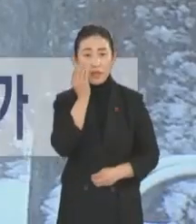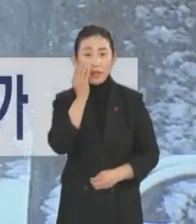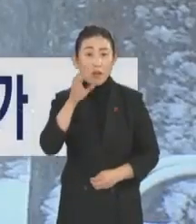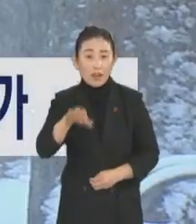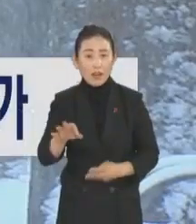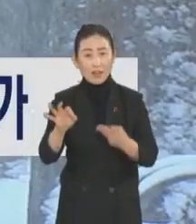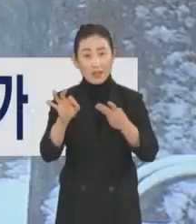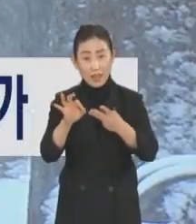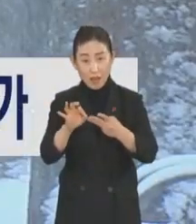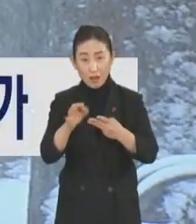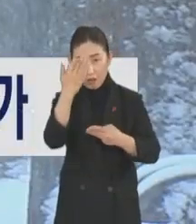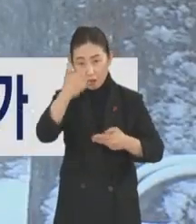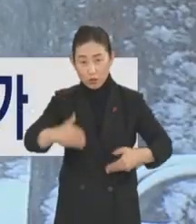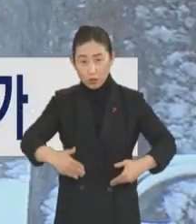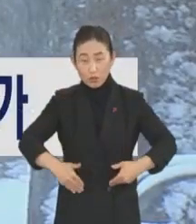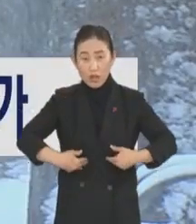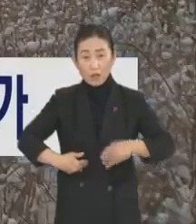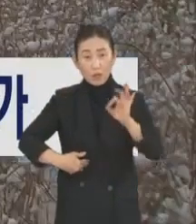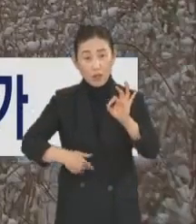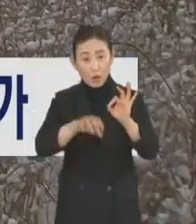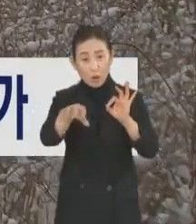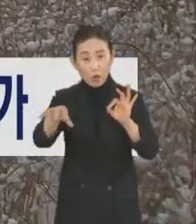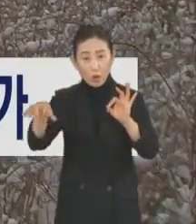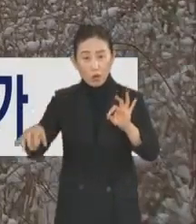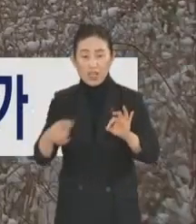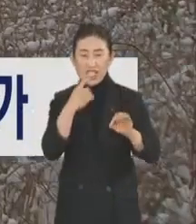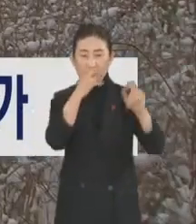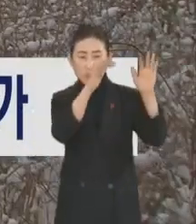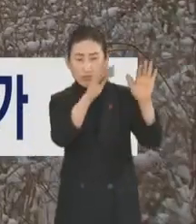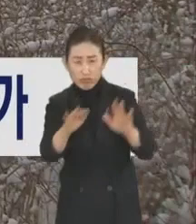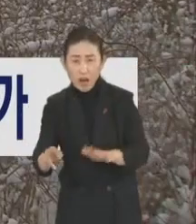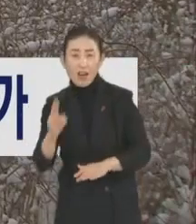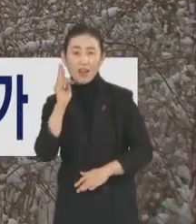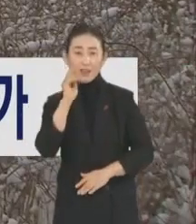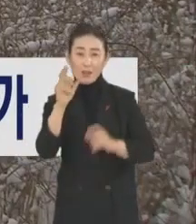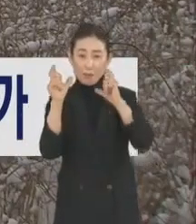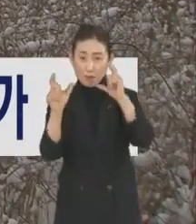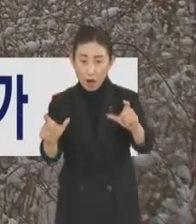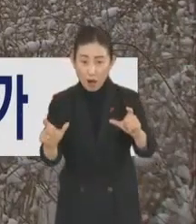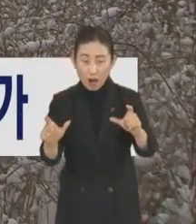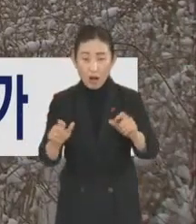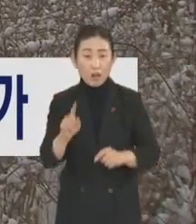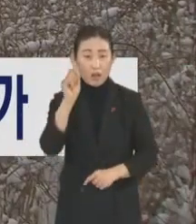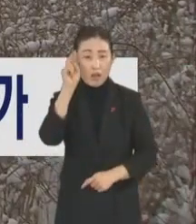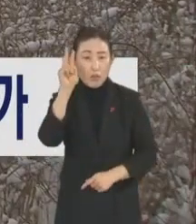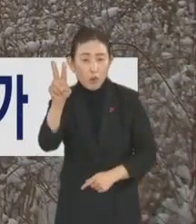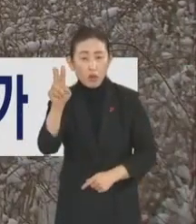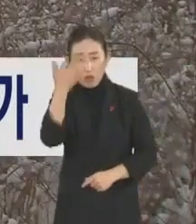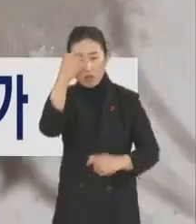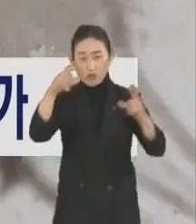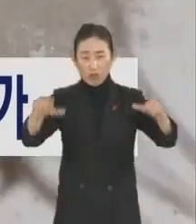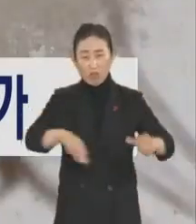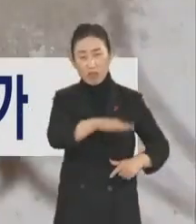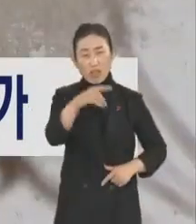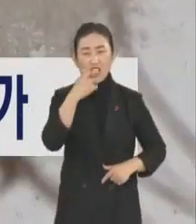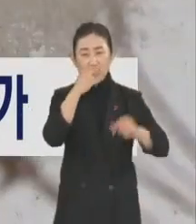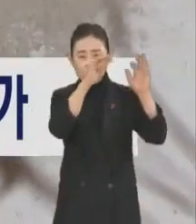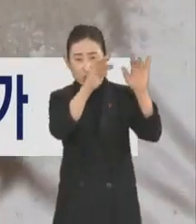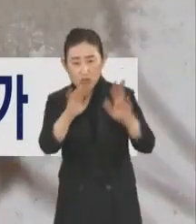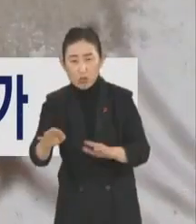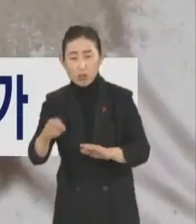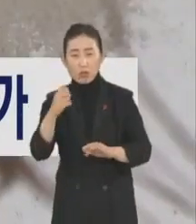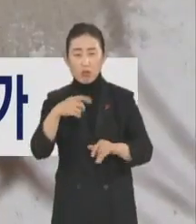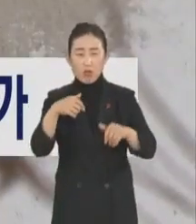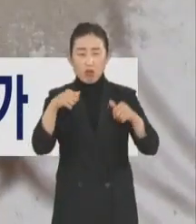논산과 청양, 태안 등 충남 10개 시군에 대설 예비특보가 내려지는 등 이번 주말 충청권에 많은 눈과